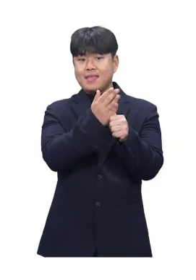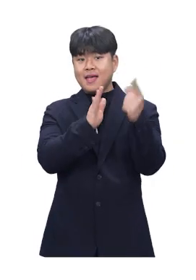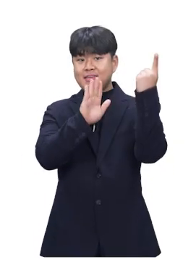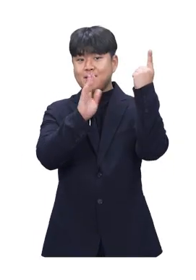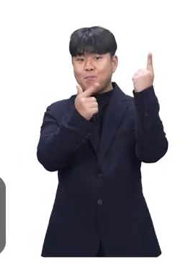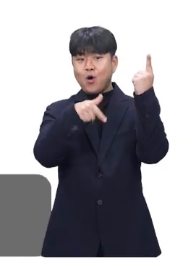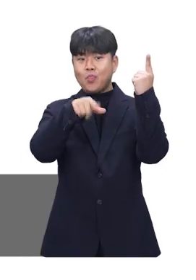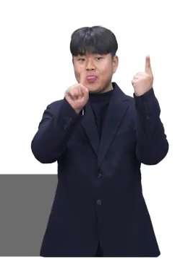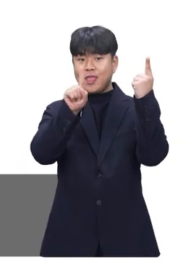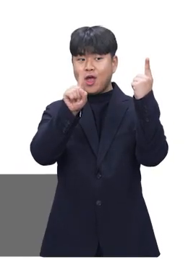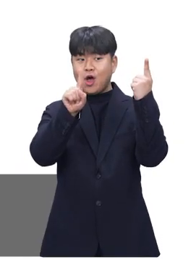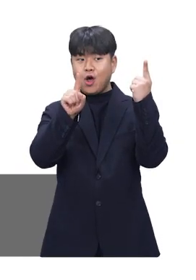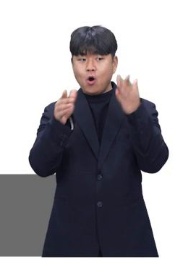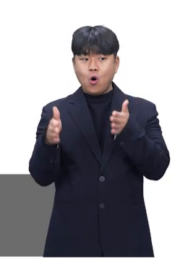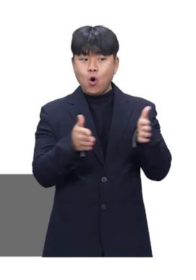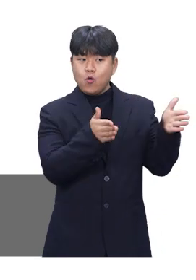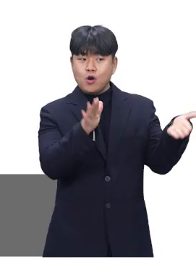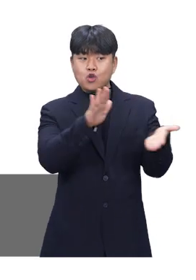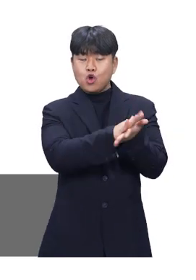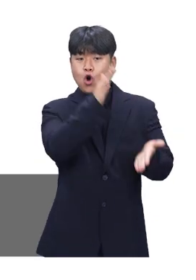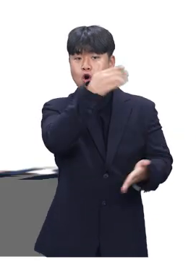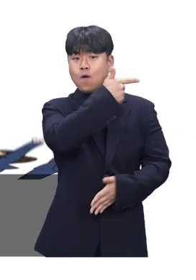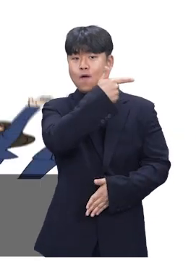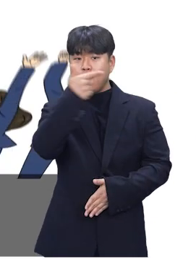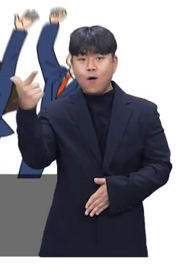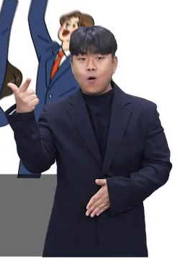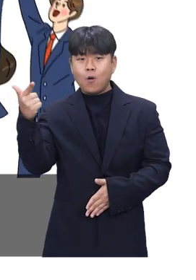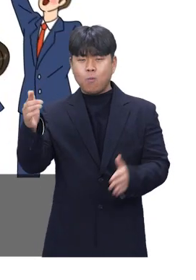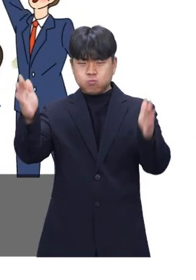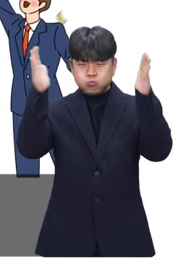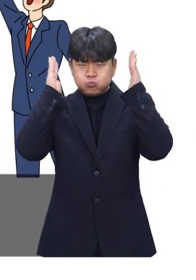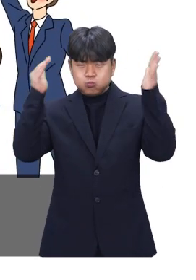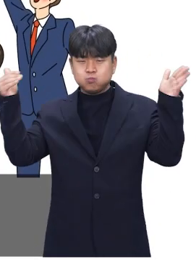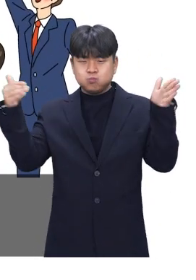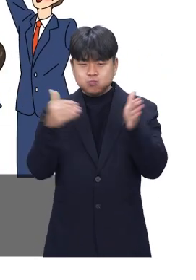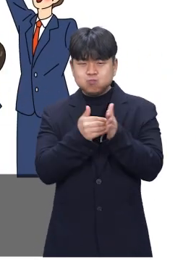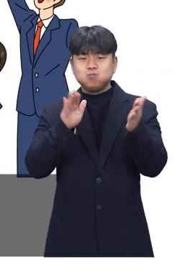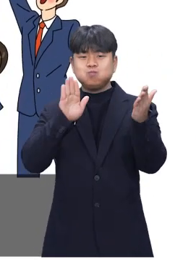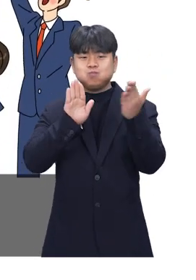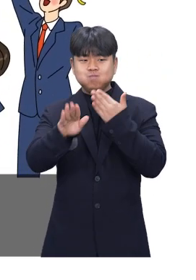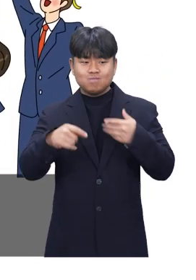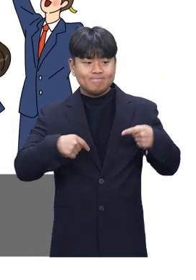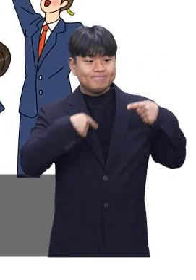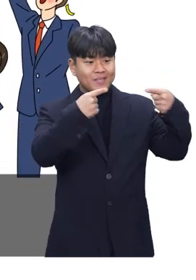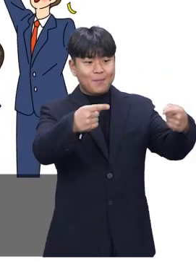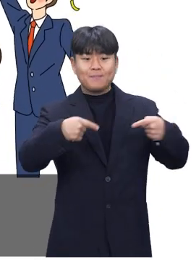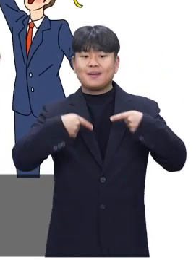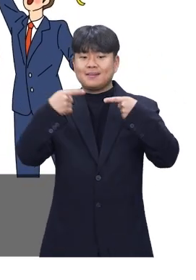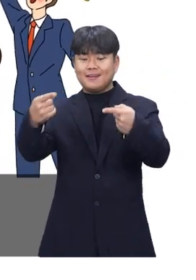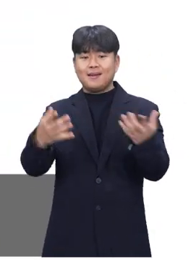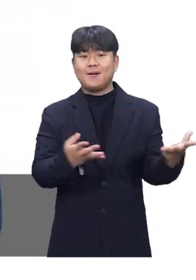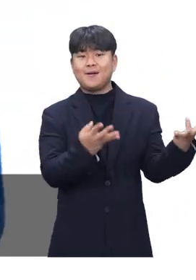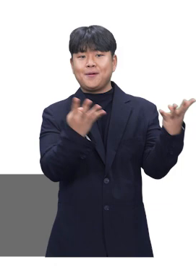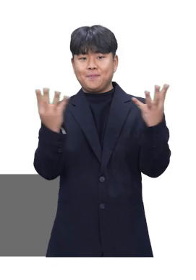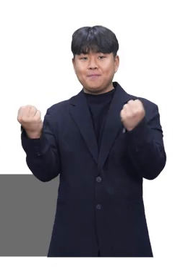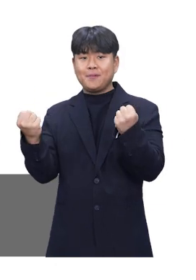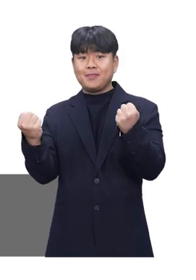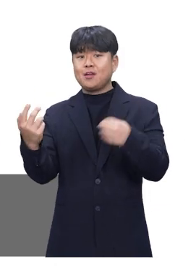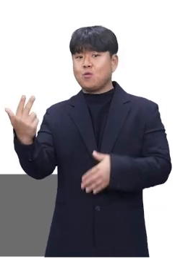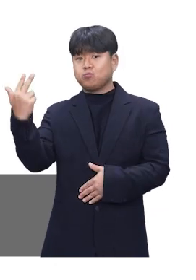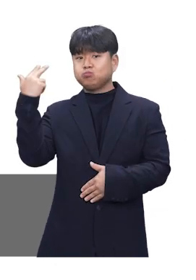안양 1번가가 젊음의 열기를 되찾았습니다. 긴 수험 생활을 마친 학생들이 안양 1번가를 찾았는데요.